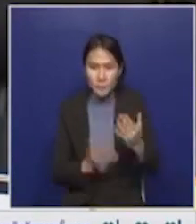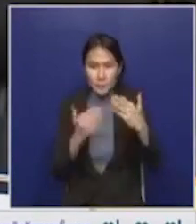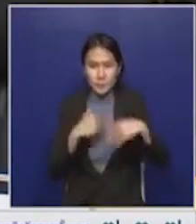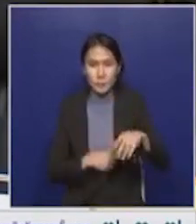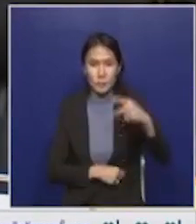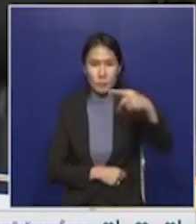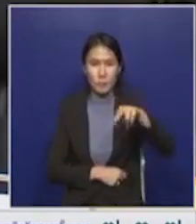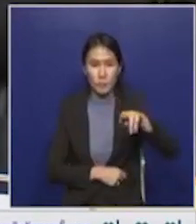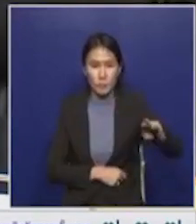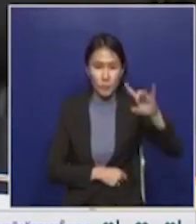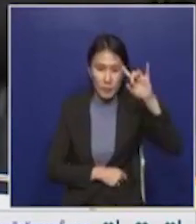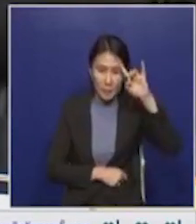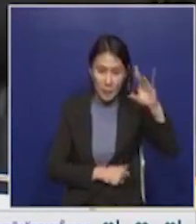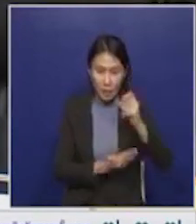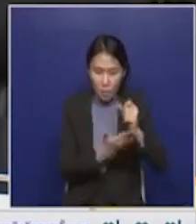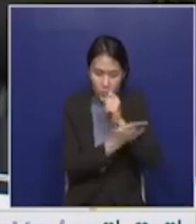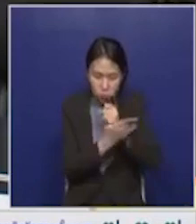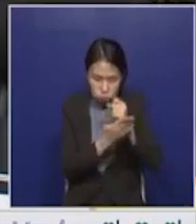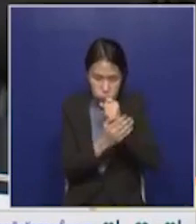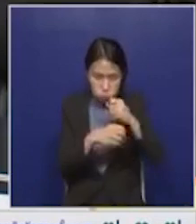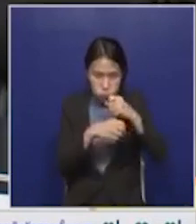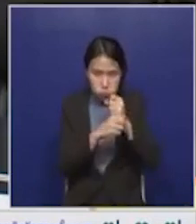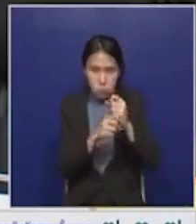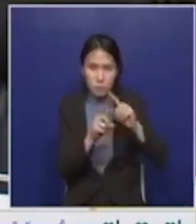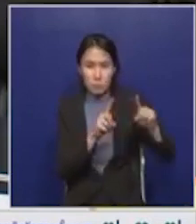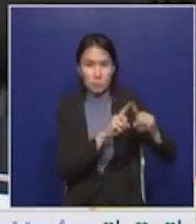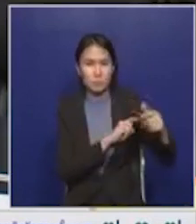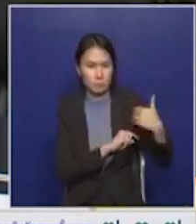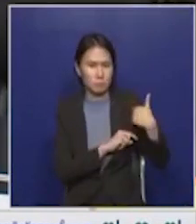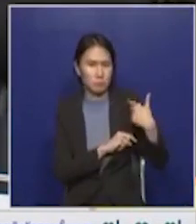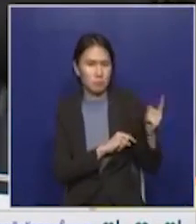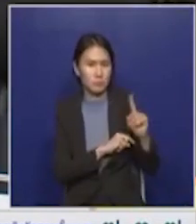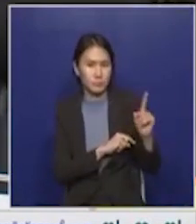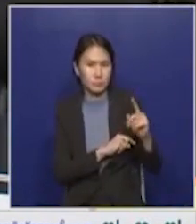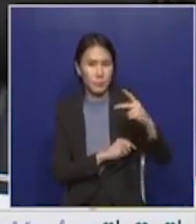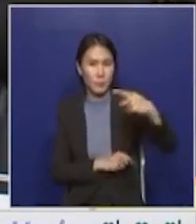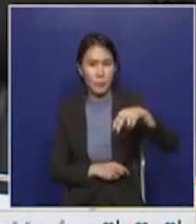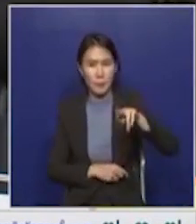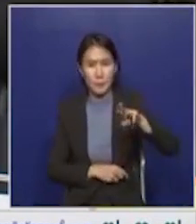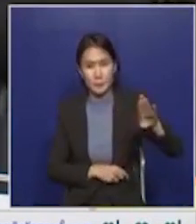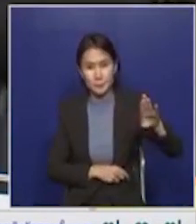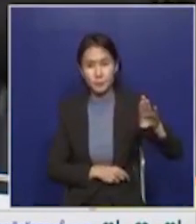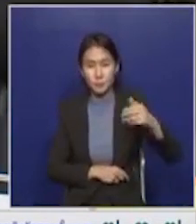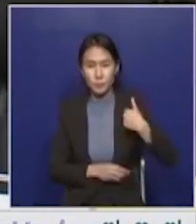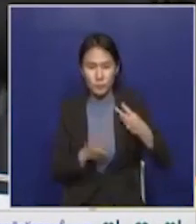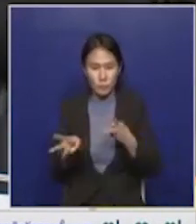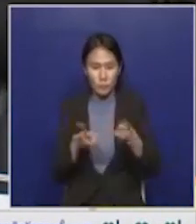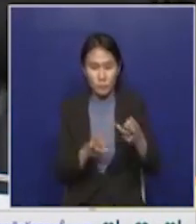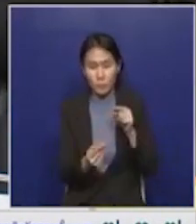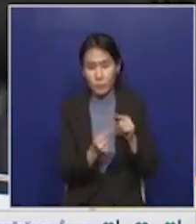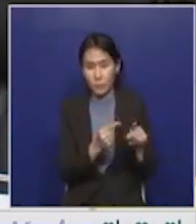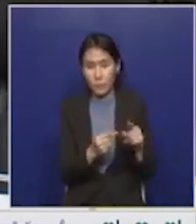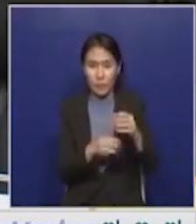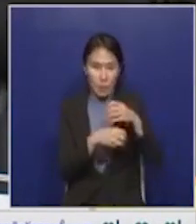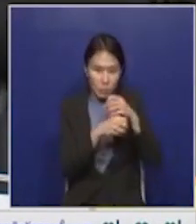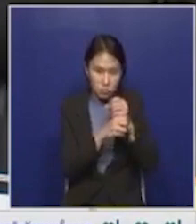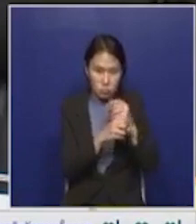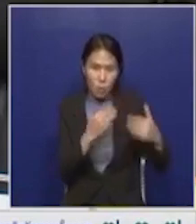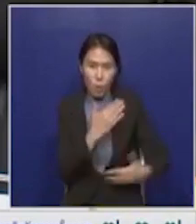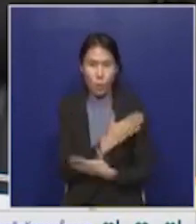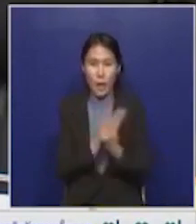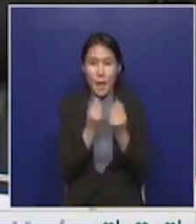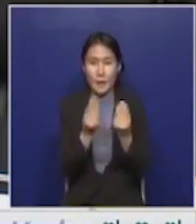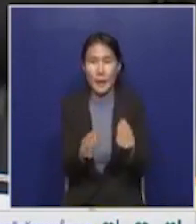ยาเสพติดให้โทษก็มีการพระรามมาจากพรบวิธีทำฟันยาเสพติดนะครับให้